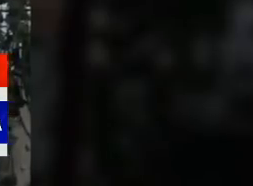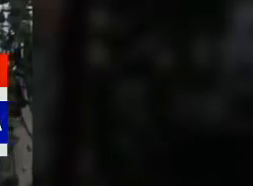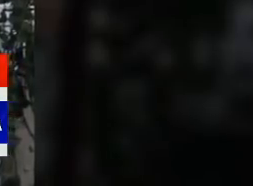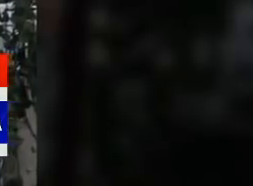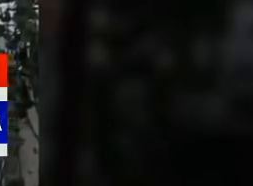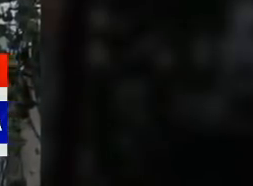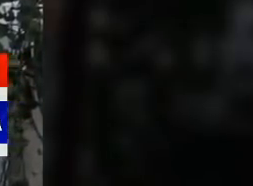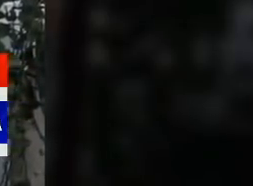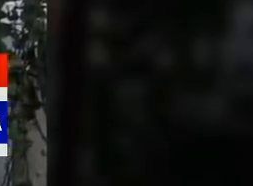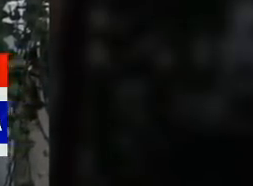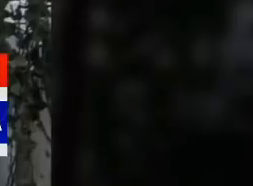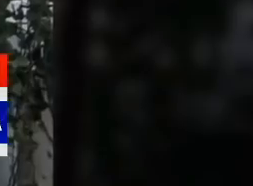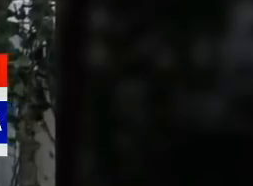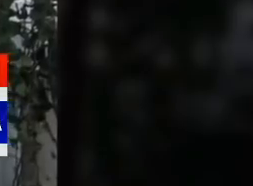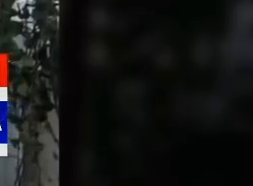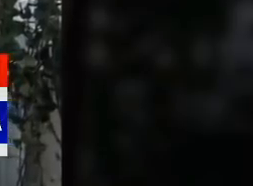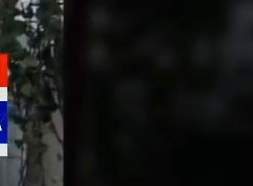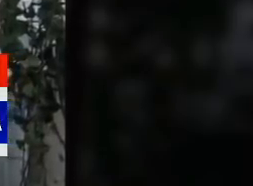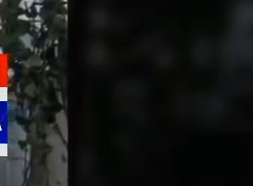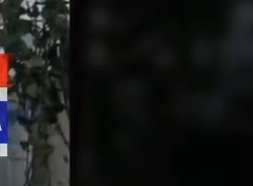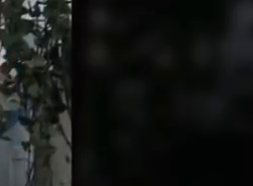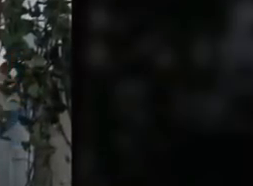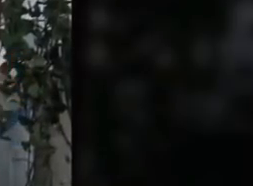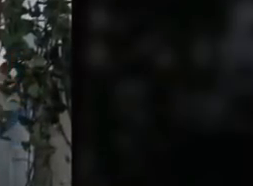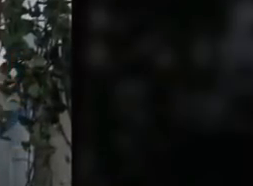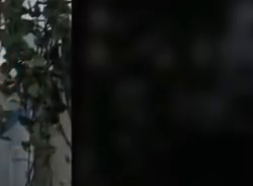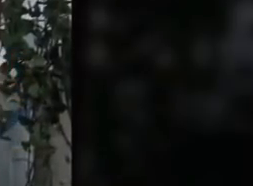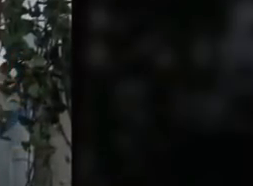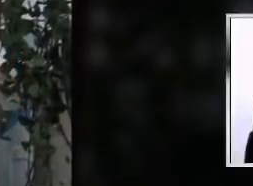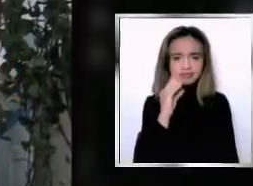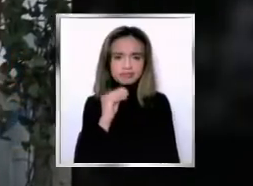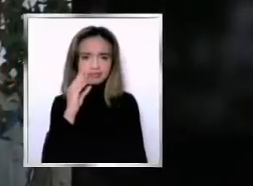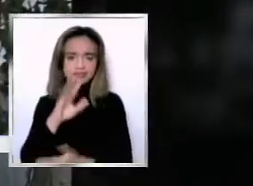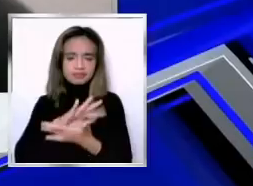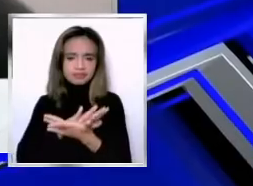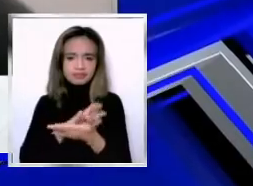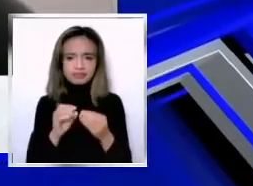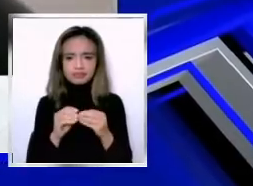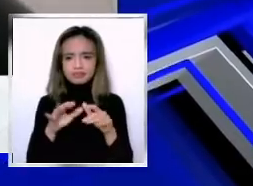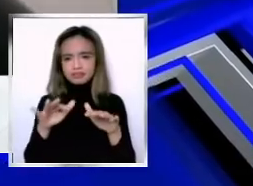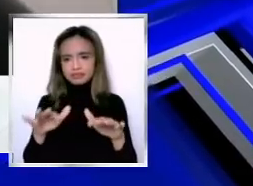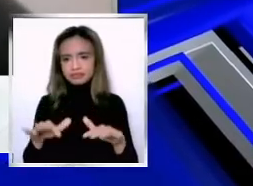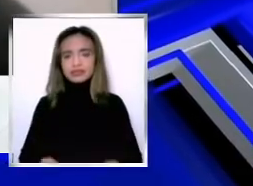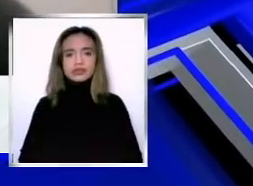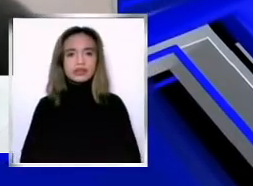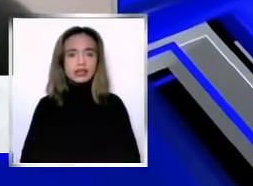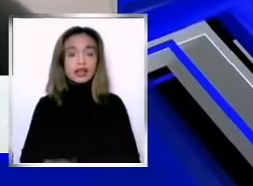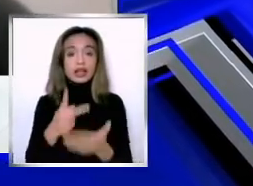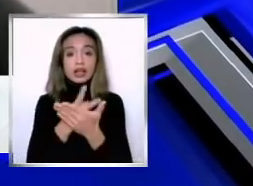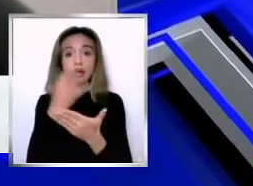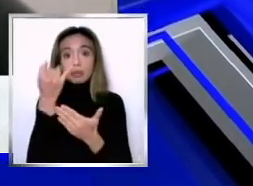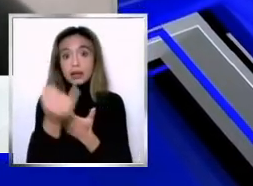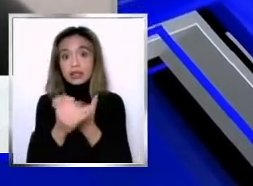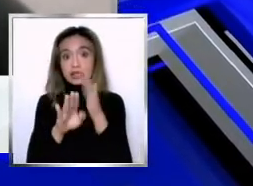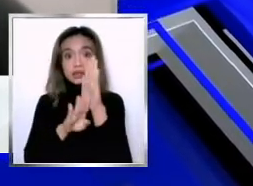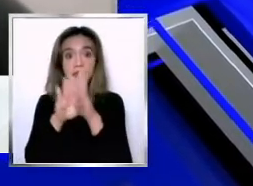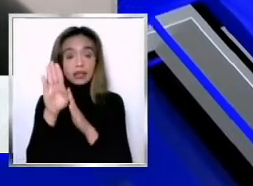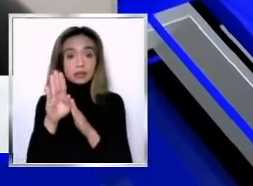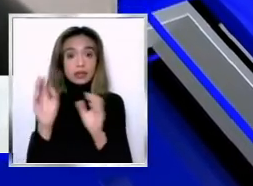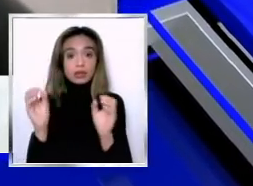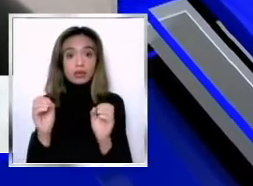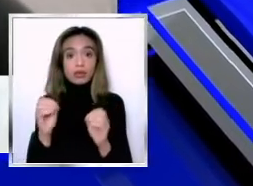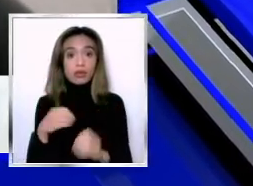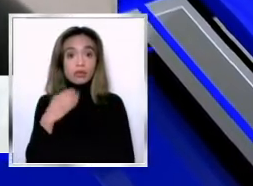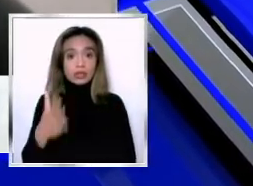Nagpahirap pa raw sa sitwasyon ang nararanasang pandemya. Ang project development officer namin, no, assigned within the LGU, is kailangan niya po